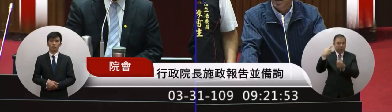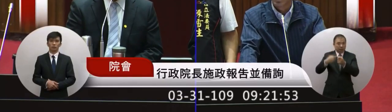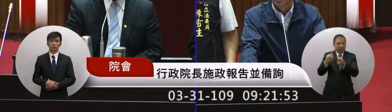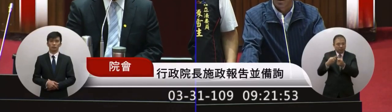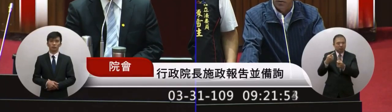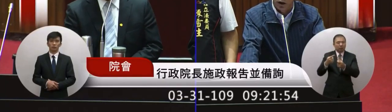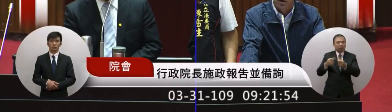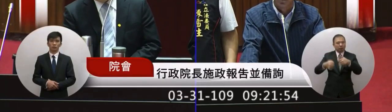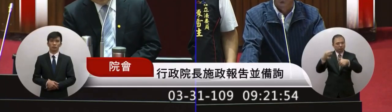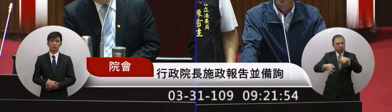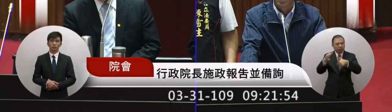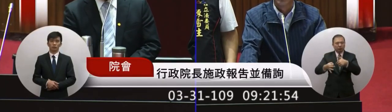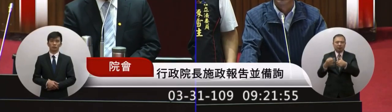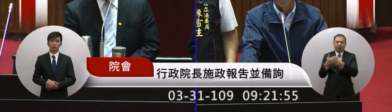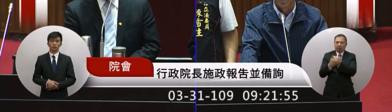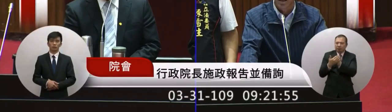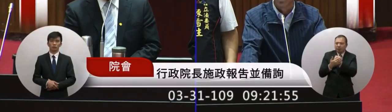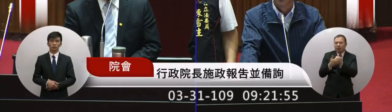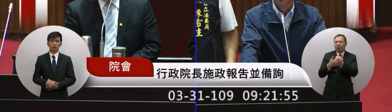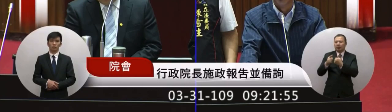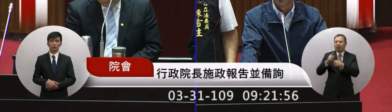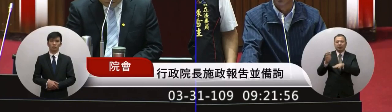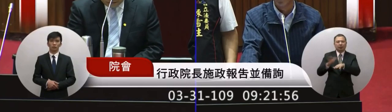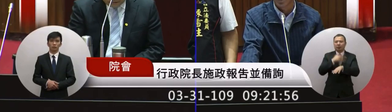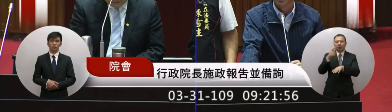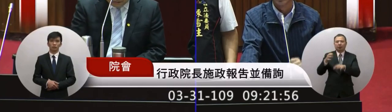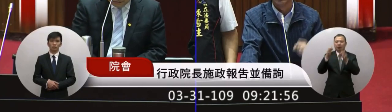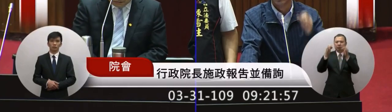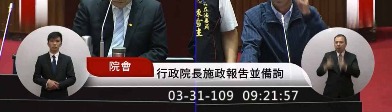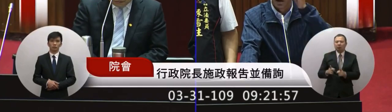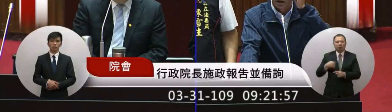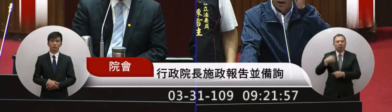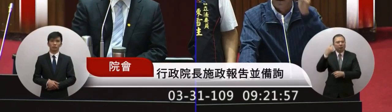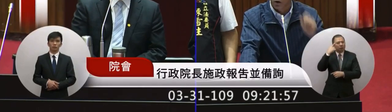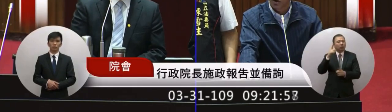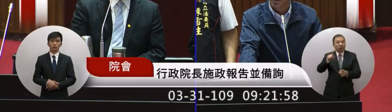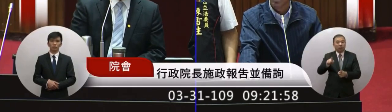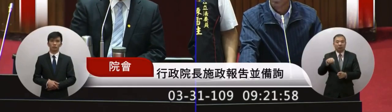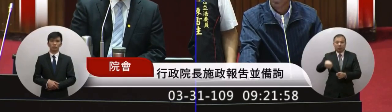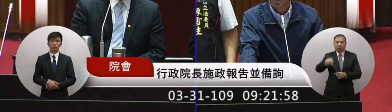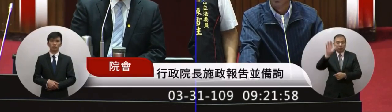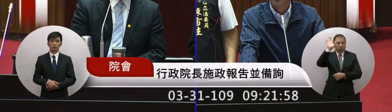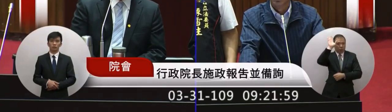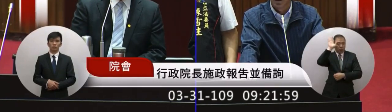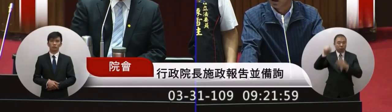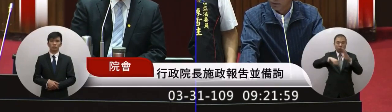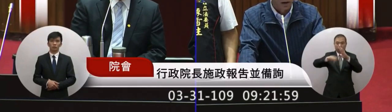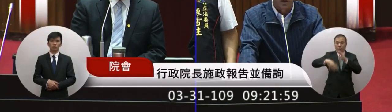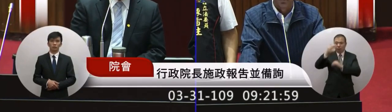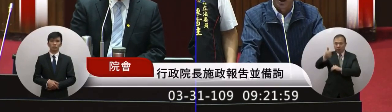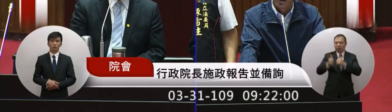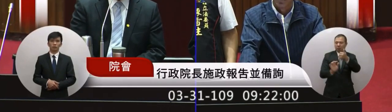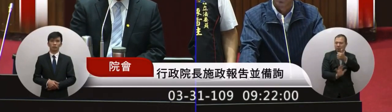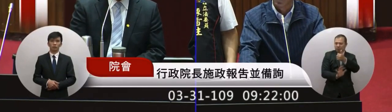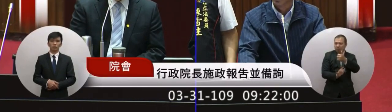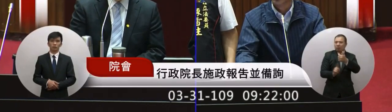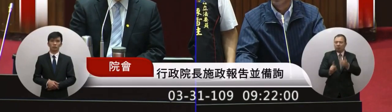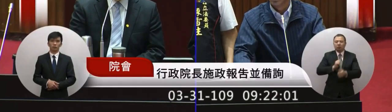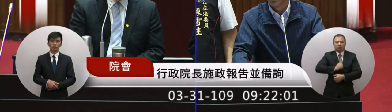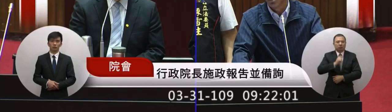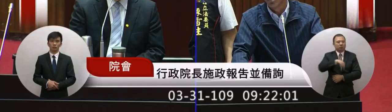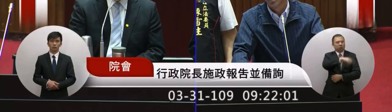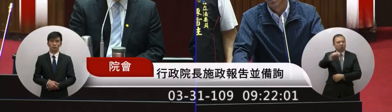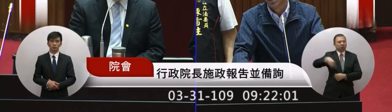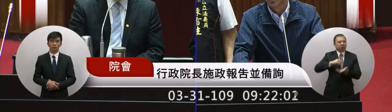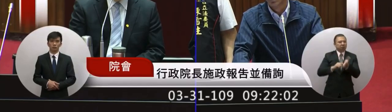对， 一些整整都是在展现我们苏内阁的一个战斗力，好、哦。这个非常的不简单。刚刚